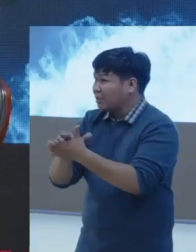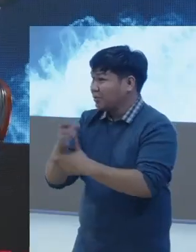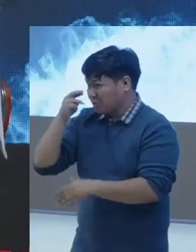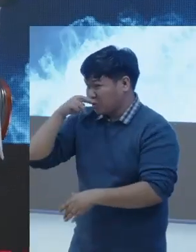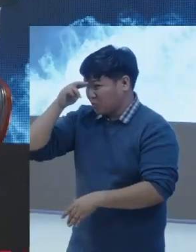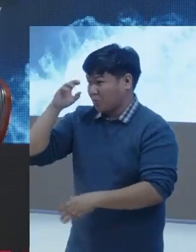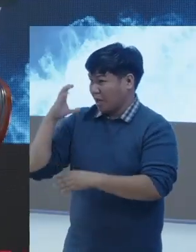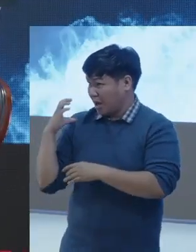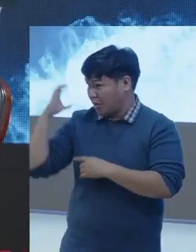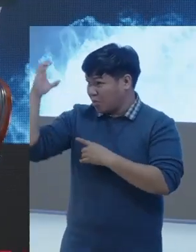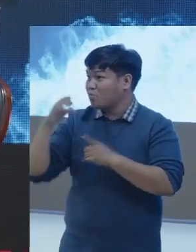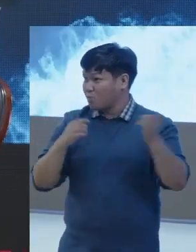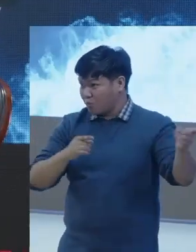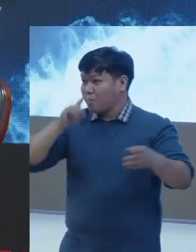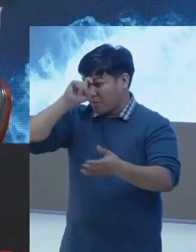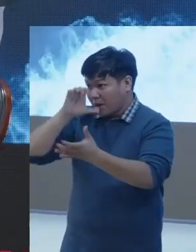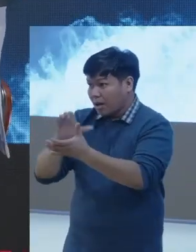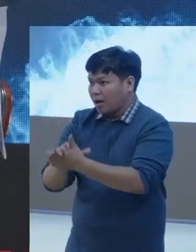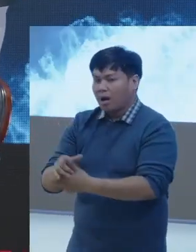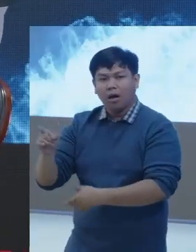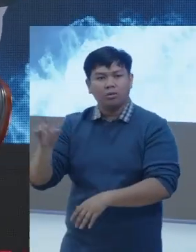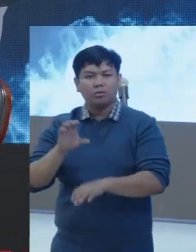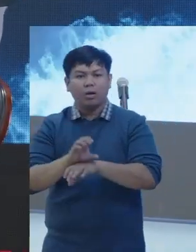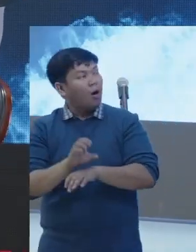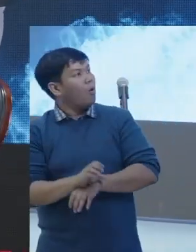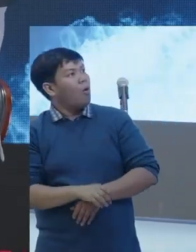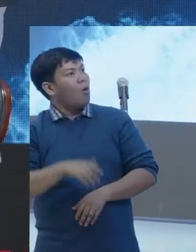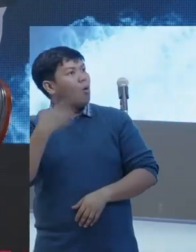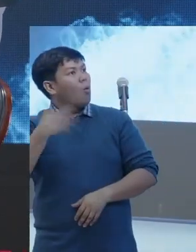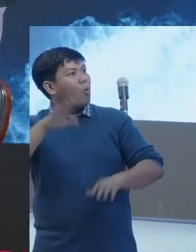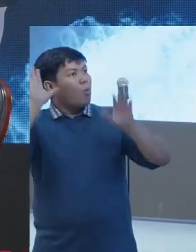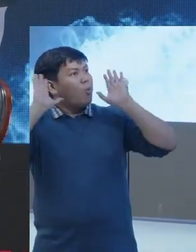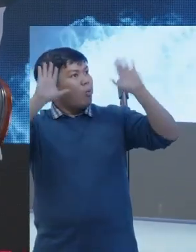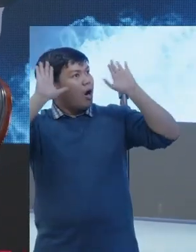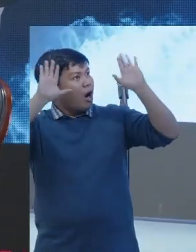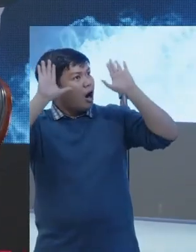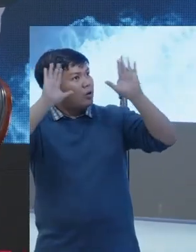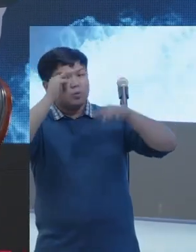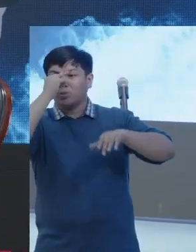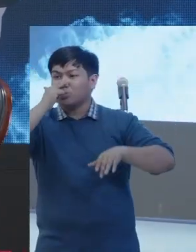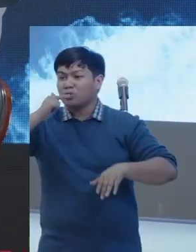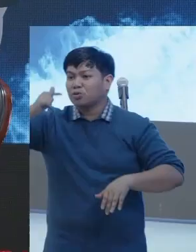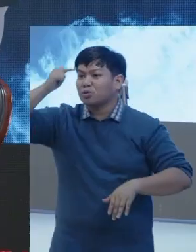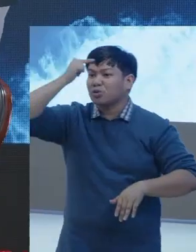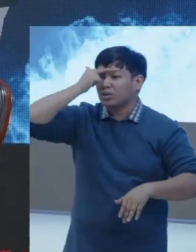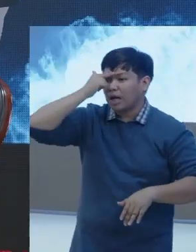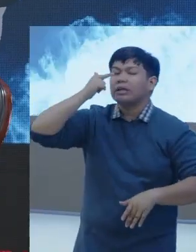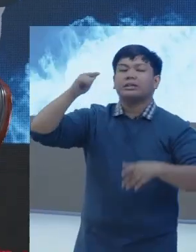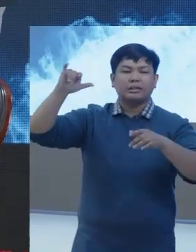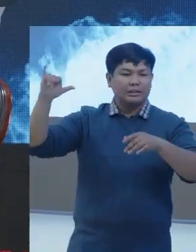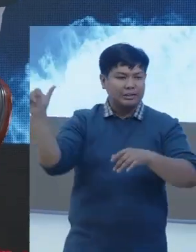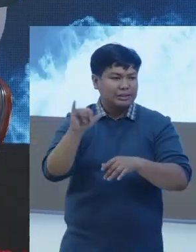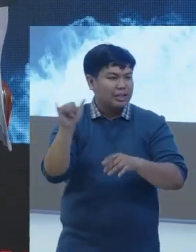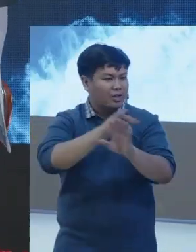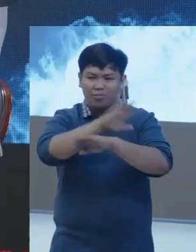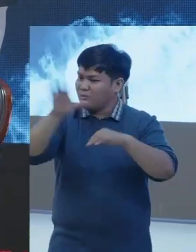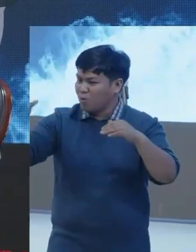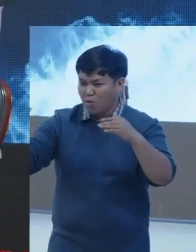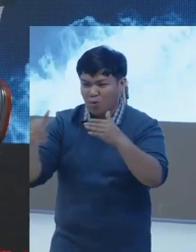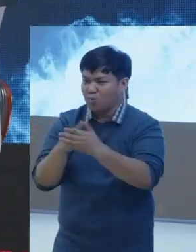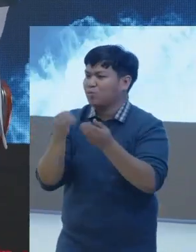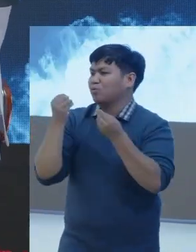church. And they glorified God, saying, then to the Gentiles also, God has